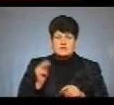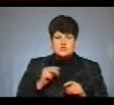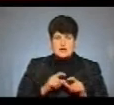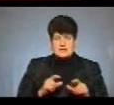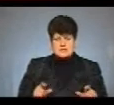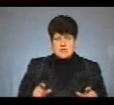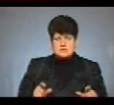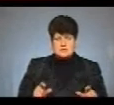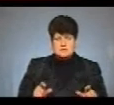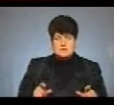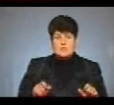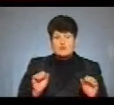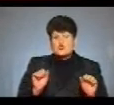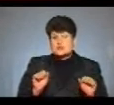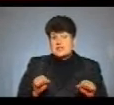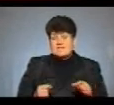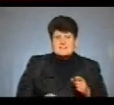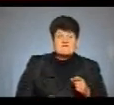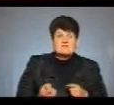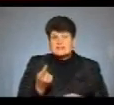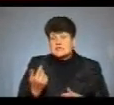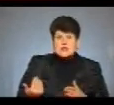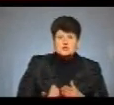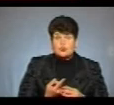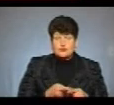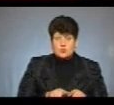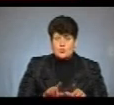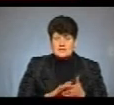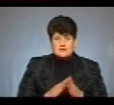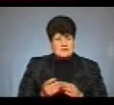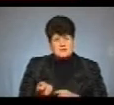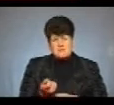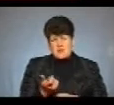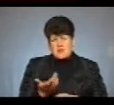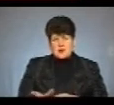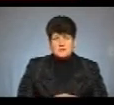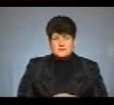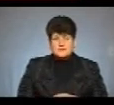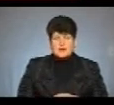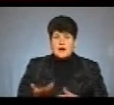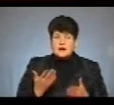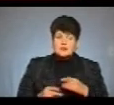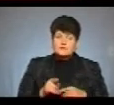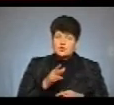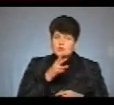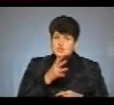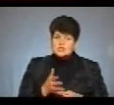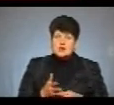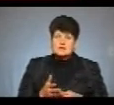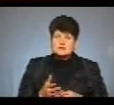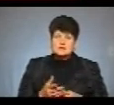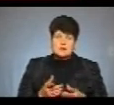закладів. Ймовірність виникнення знов такої ситуації надто мала, а в той же час зусилля півгрупи